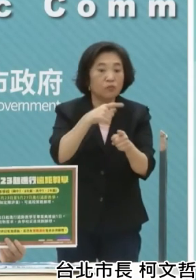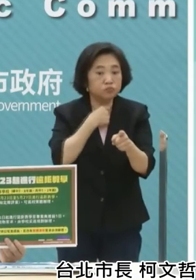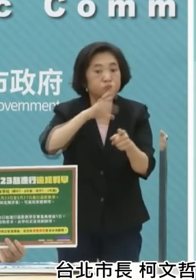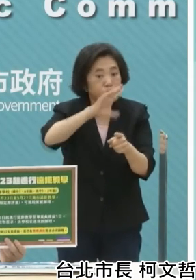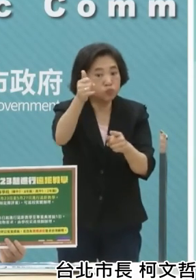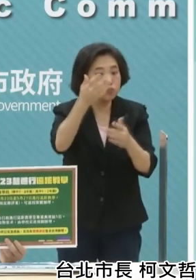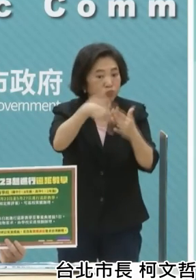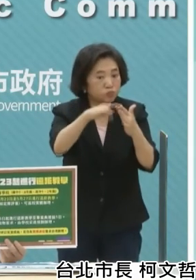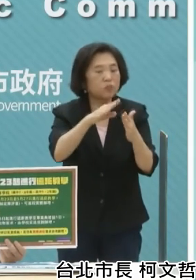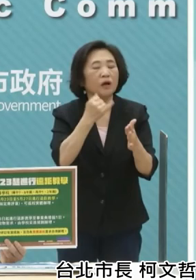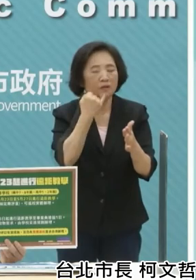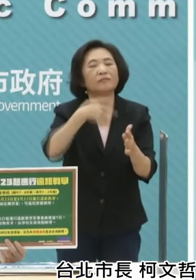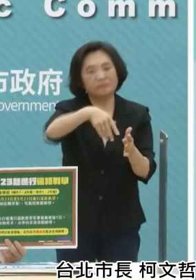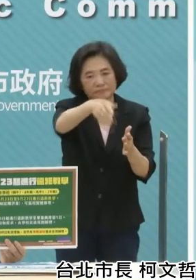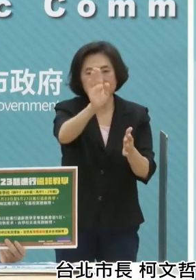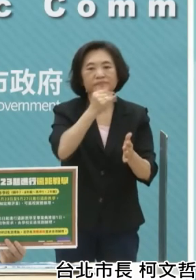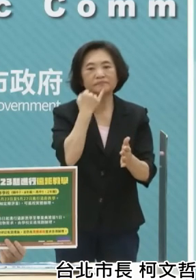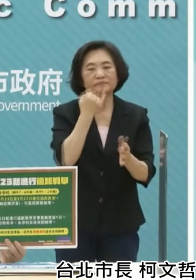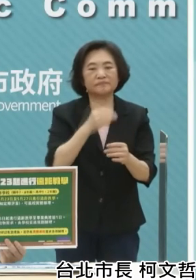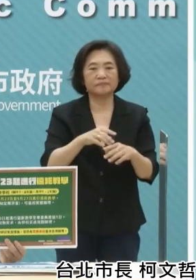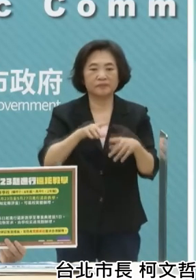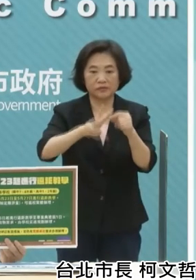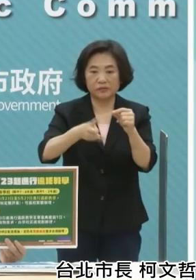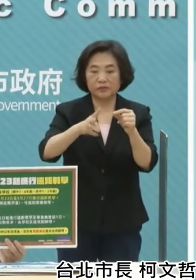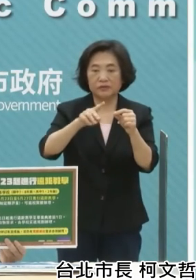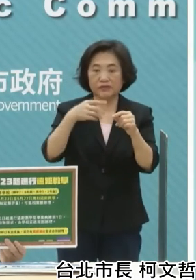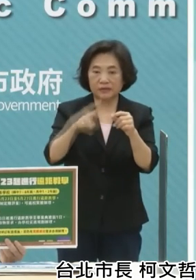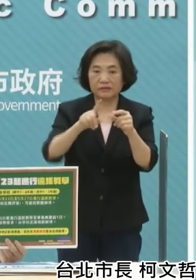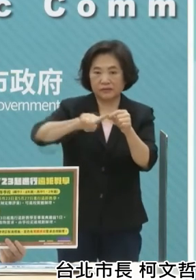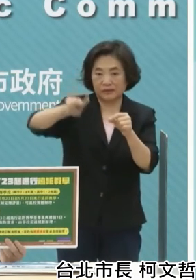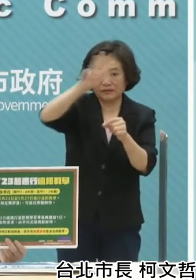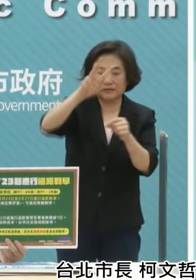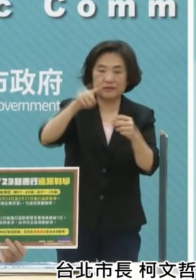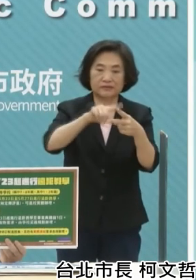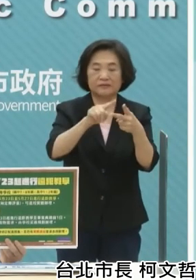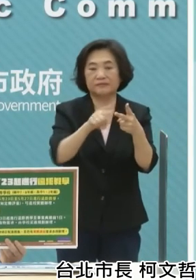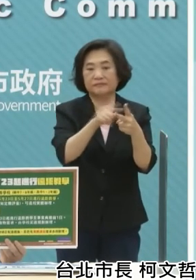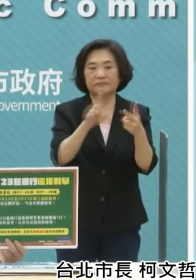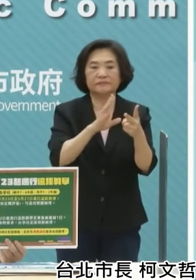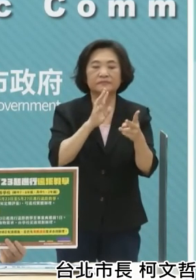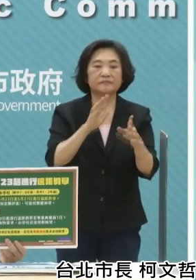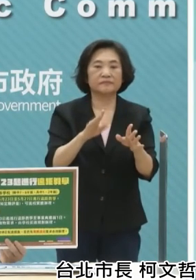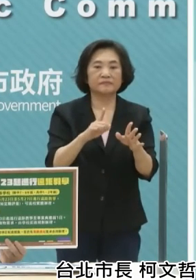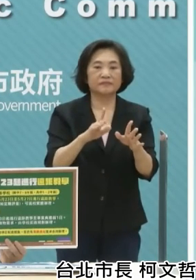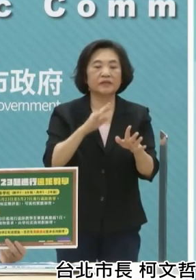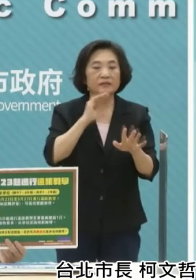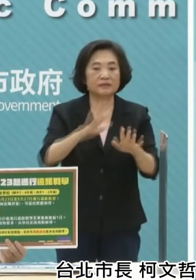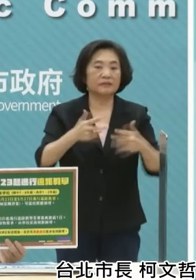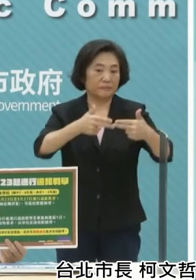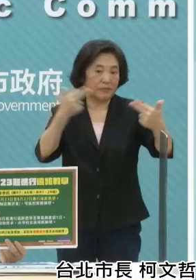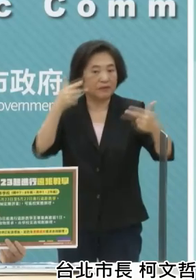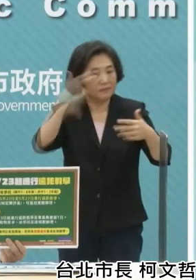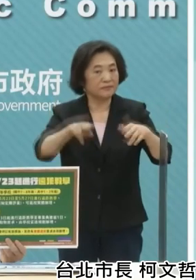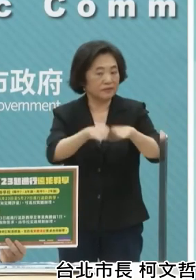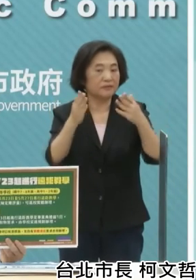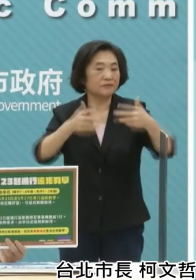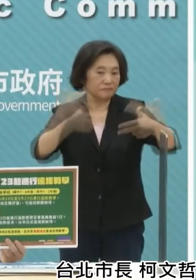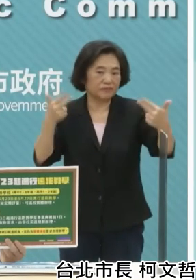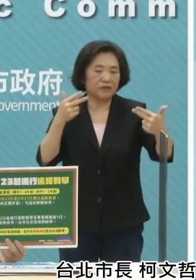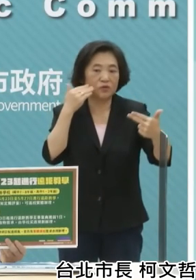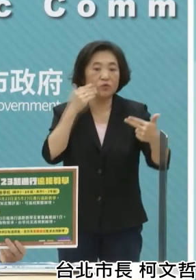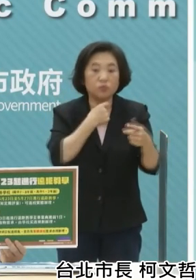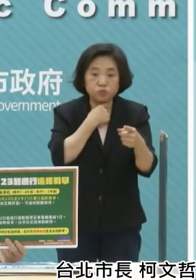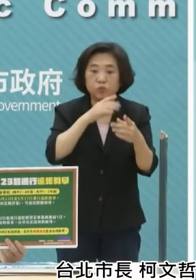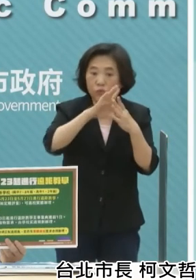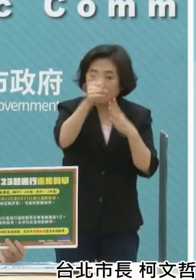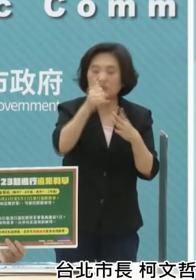以原则上是这样，国三到高三就从下个礼拜一开始一直到毕业典礼我们就远距教学，那需要回到学